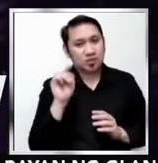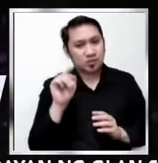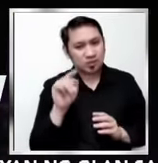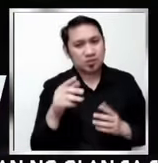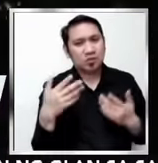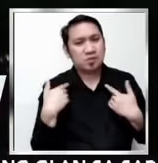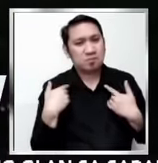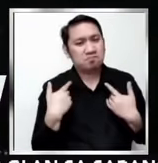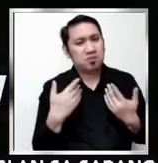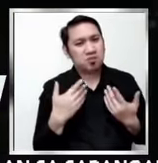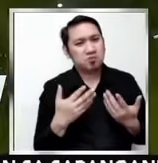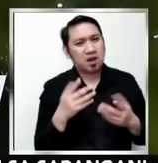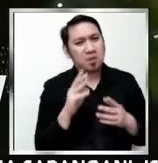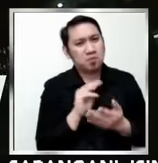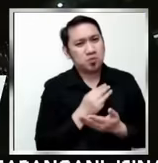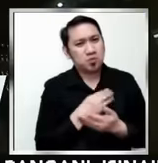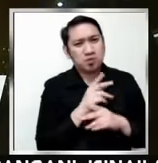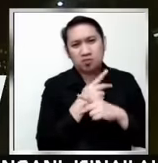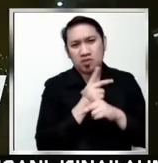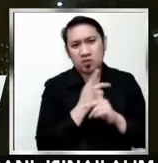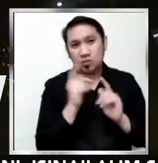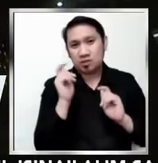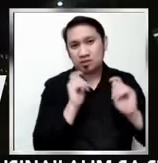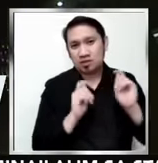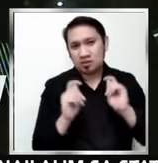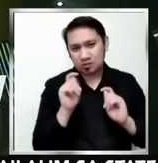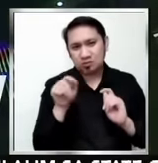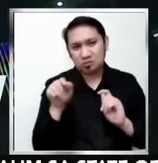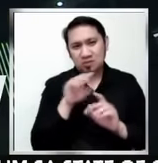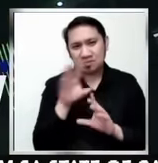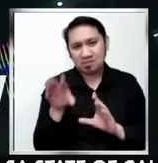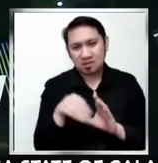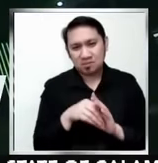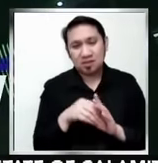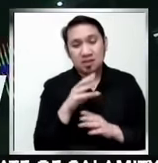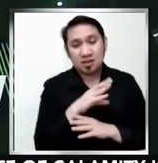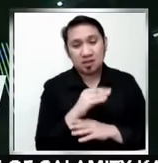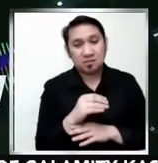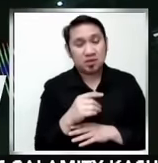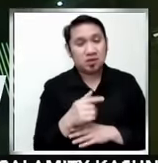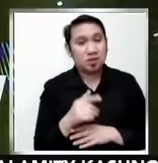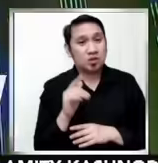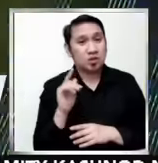musical production sa bansa, kabilang na ang 2019 SEA Games.